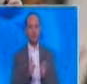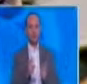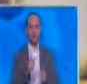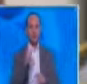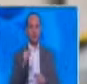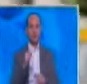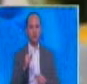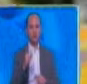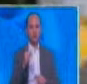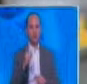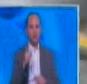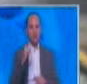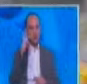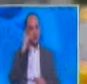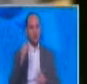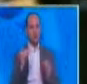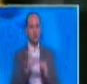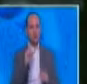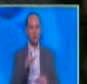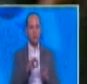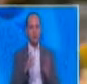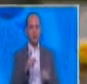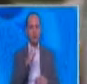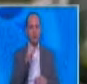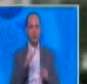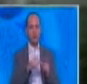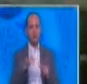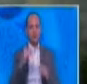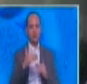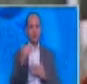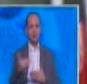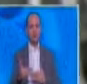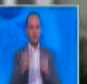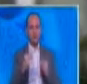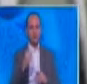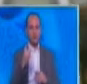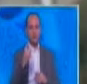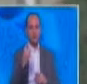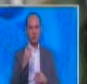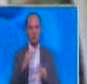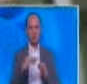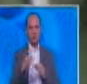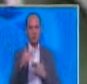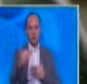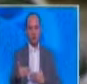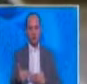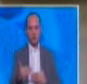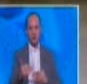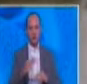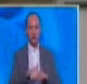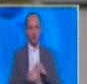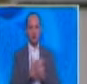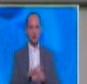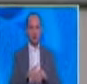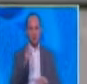verdiği önerilere uymamız gerekiyor. Evet. Nedir bunlar? Sosyal mesafenin korunması, en az 1-1,5 metre, el temizliğine